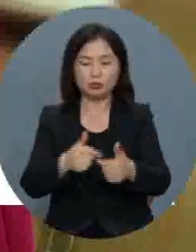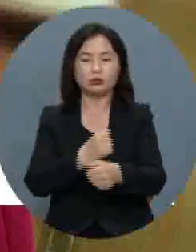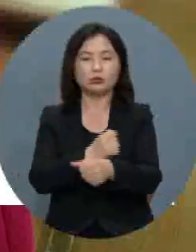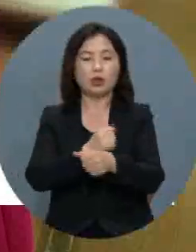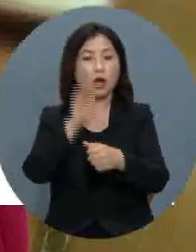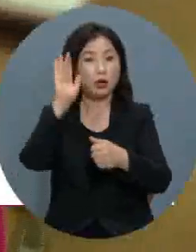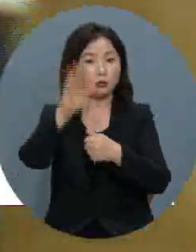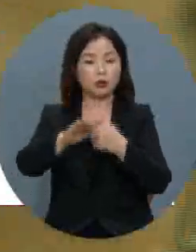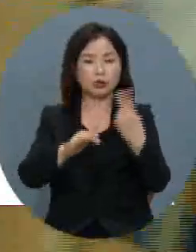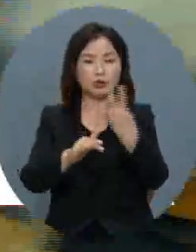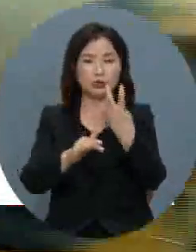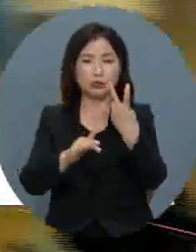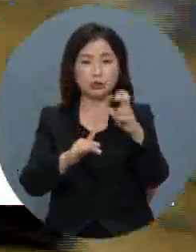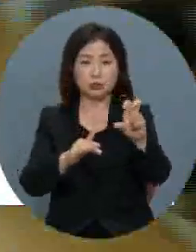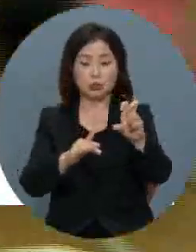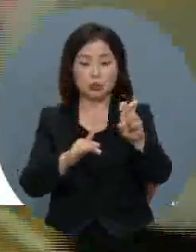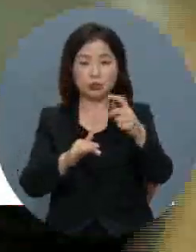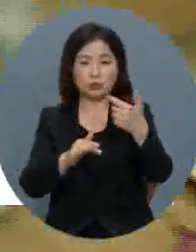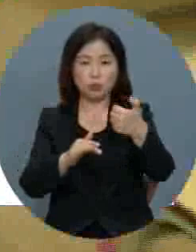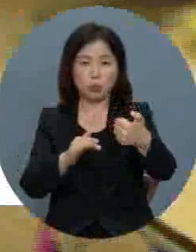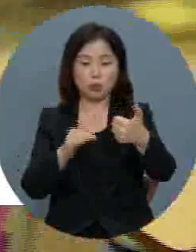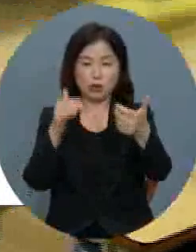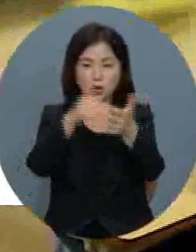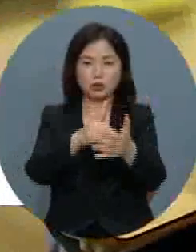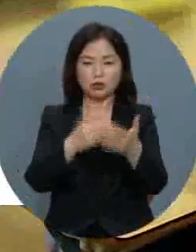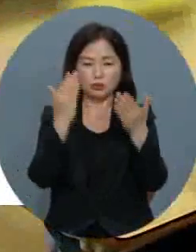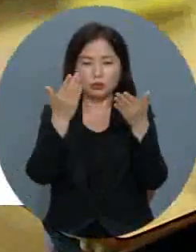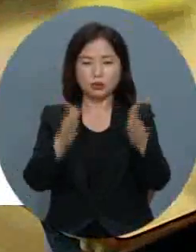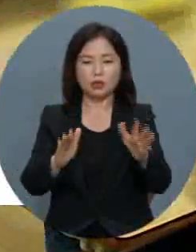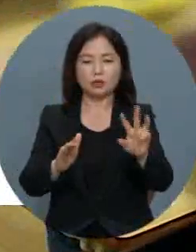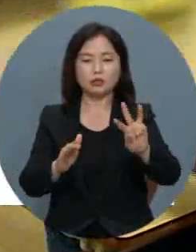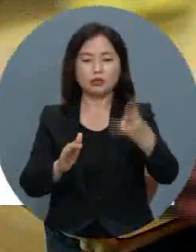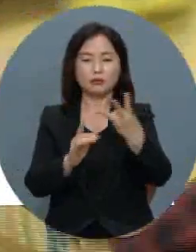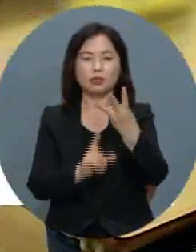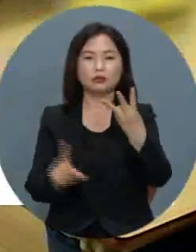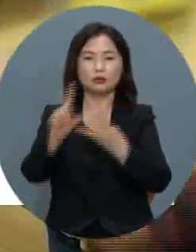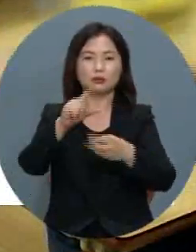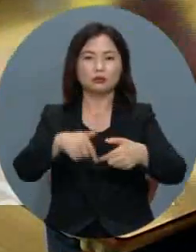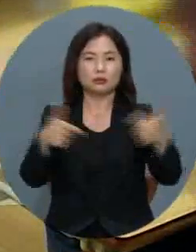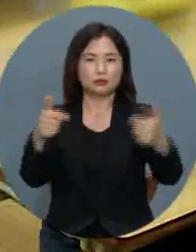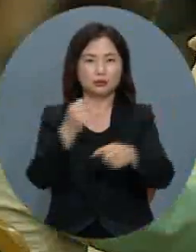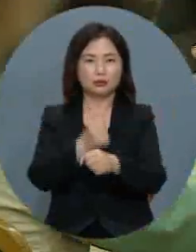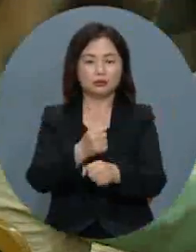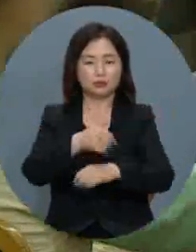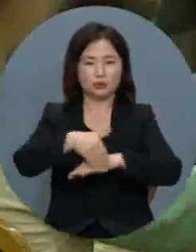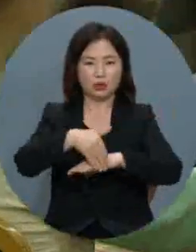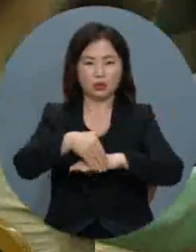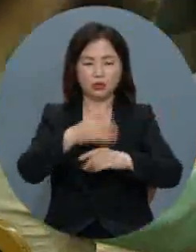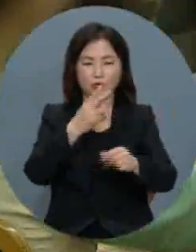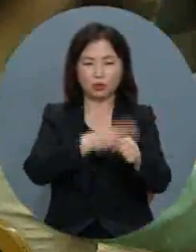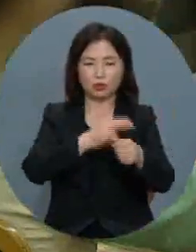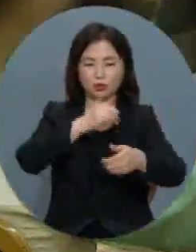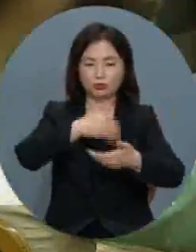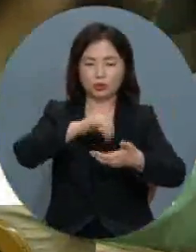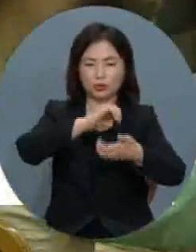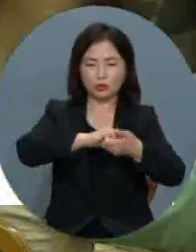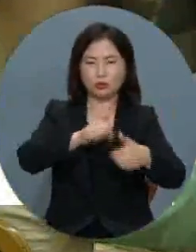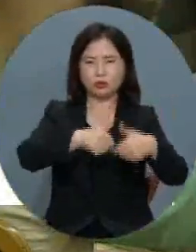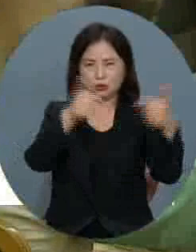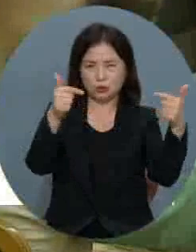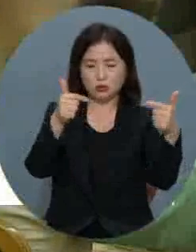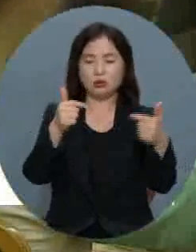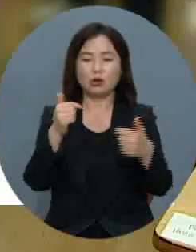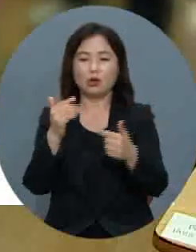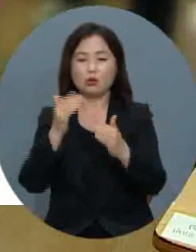장기적으로는 2025년까지 교실 300여 개를 더 좋습니다 교사 정원도 늘려야 하고